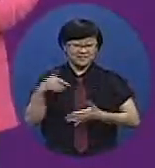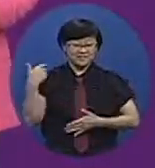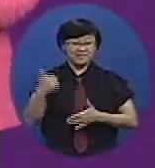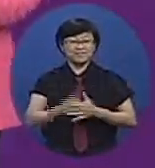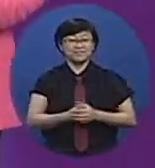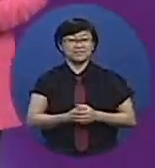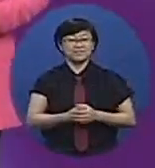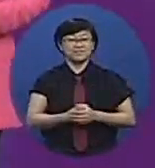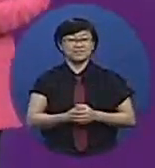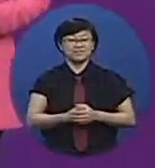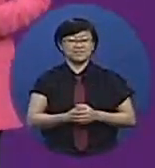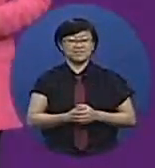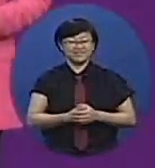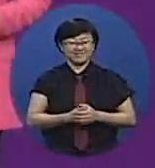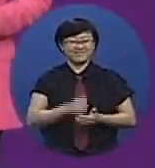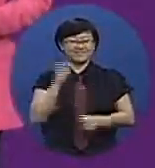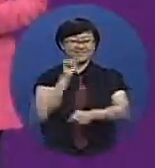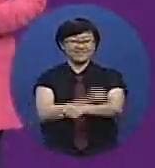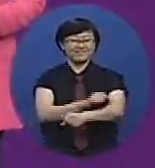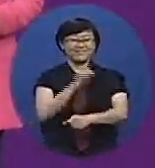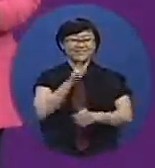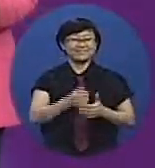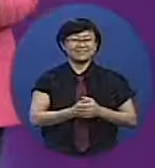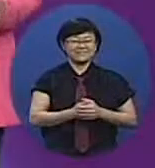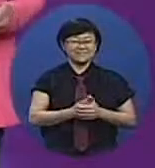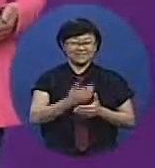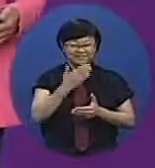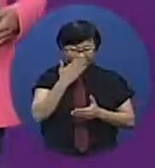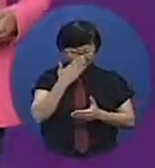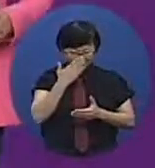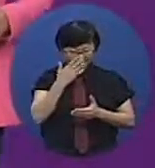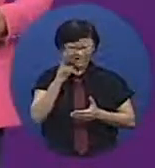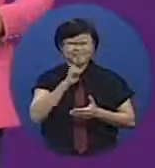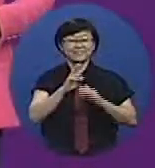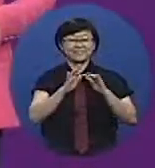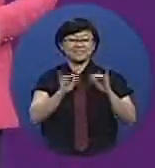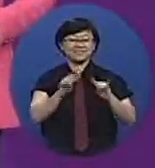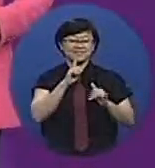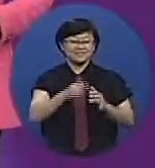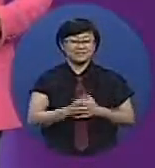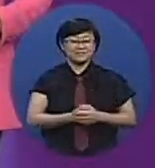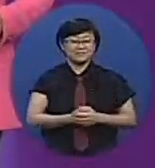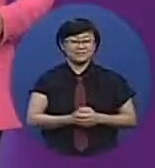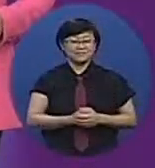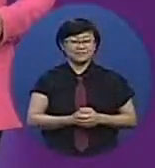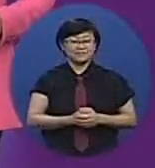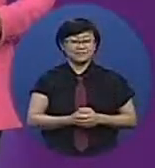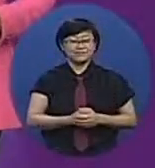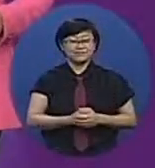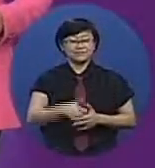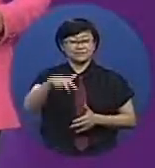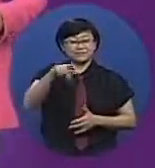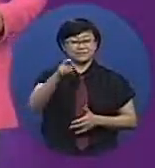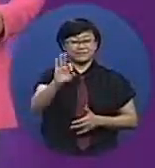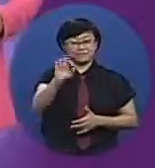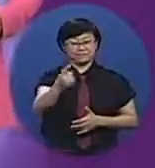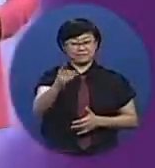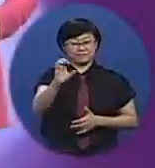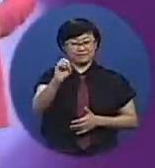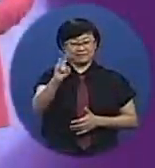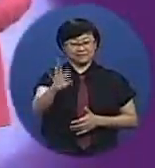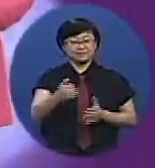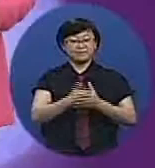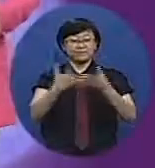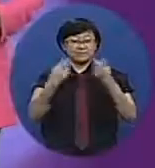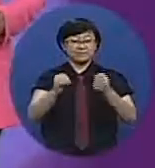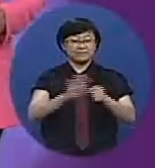모르리. 아이고, 잘하셨습니다. 참 착한 가수예요. 네. 네, 자, 청호양 씨 많이 사랑해